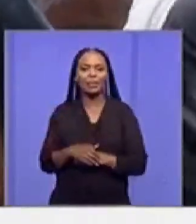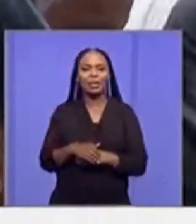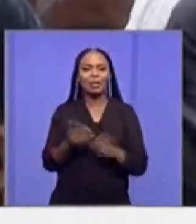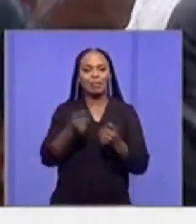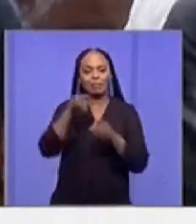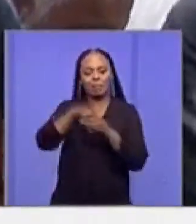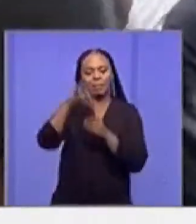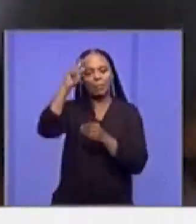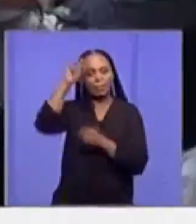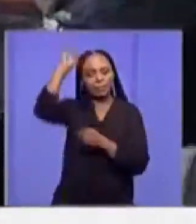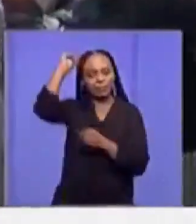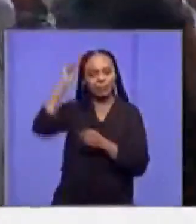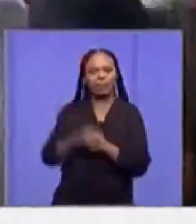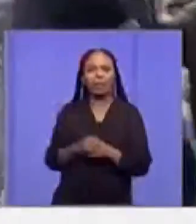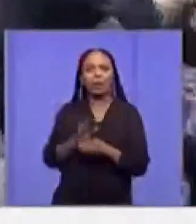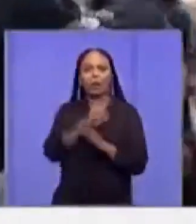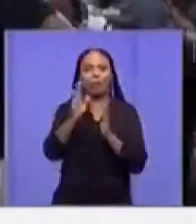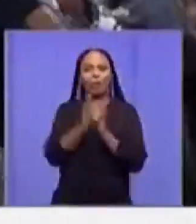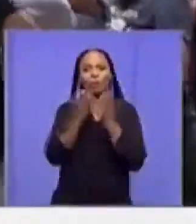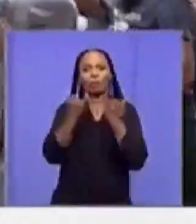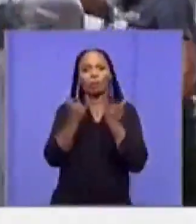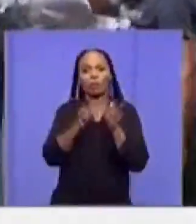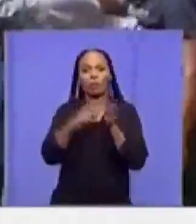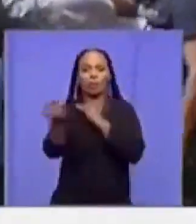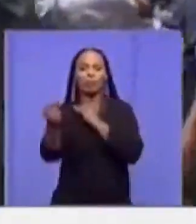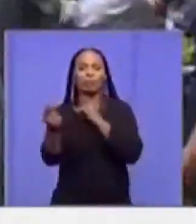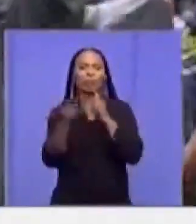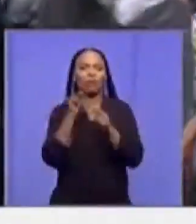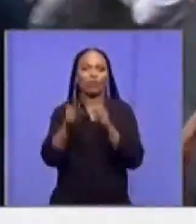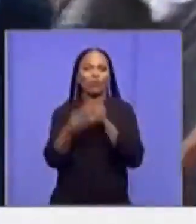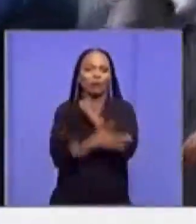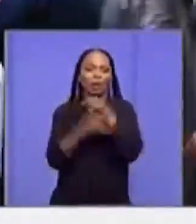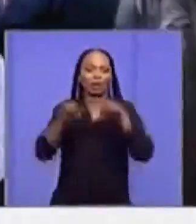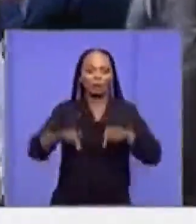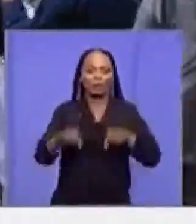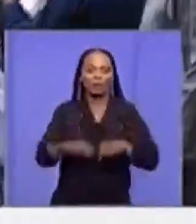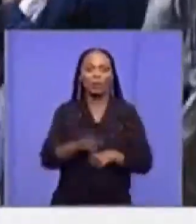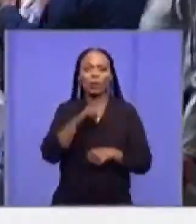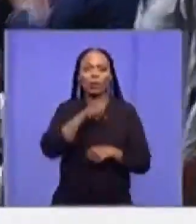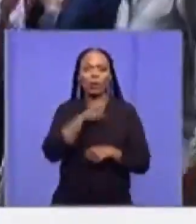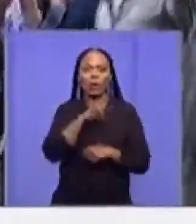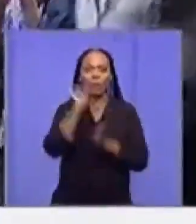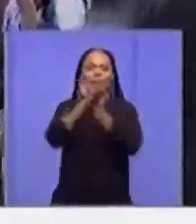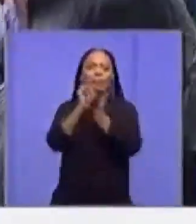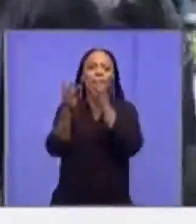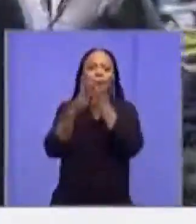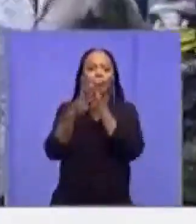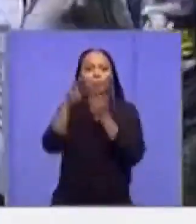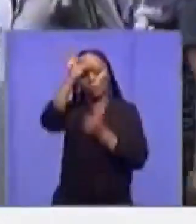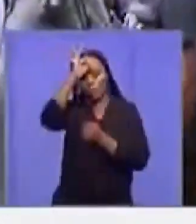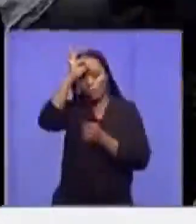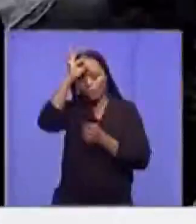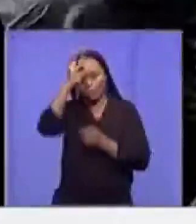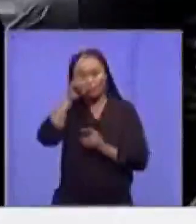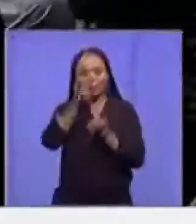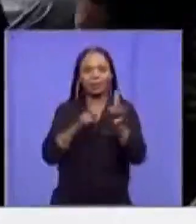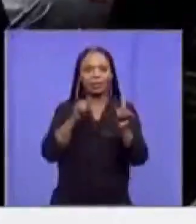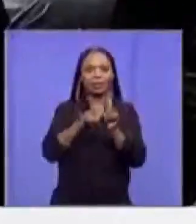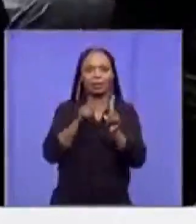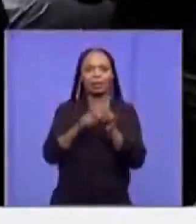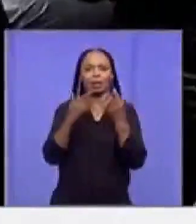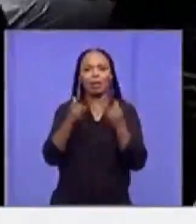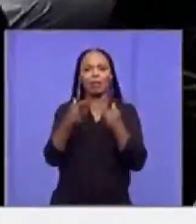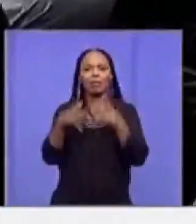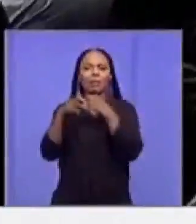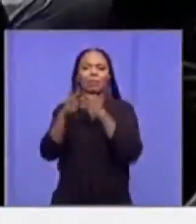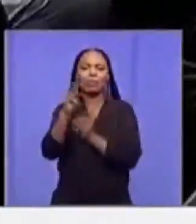mengwageng ye 28 ya tšhabetše dinageng tša ka ntle morago ga go ngwega diatleng tša maphodisa Moolla o hlanketše ANC